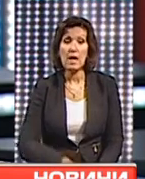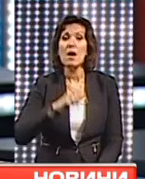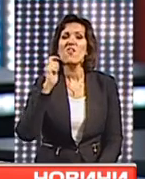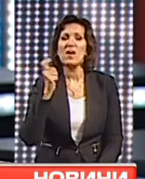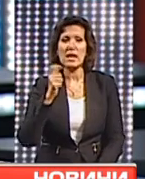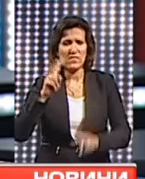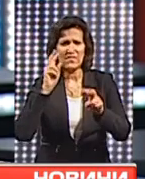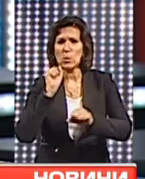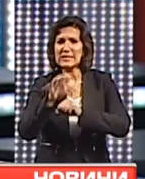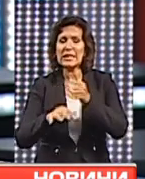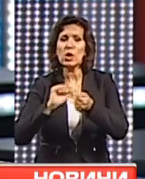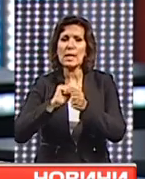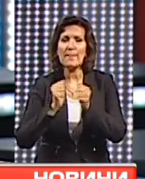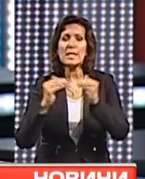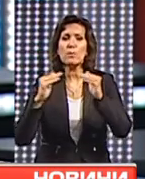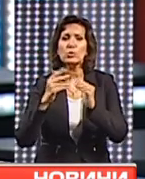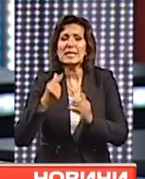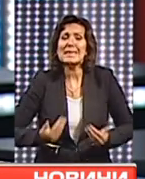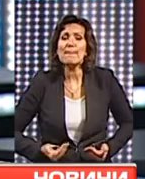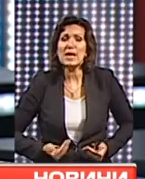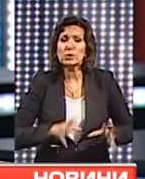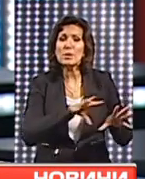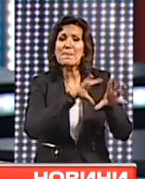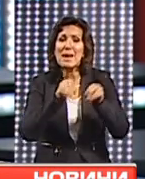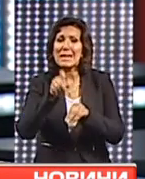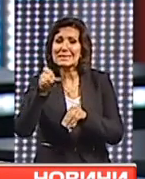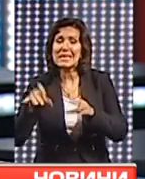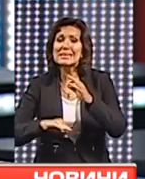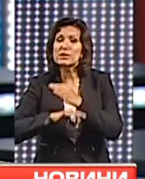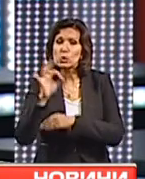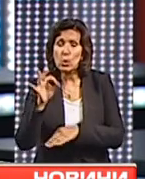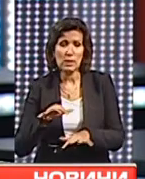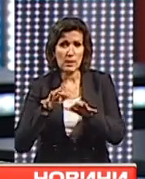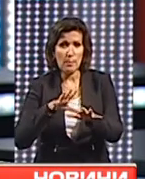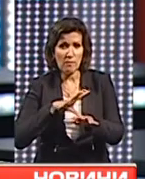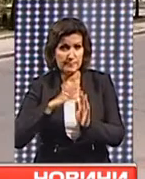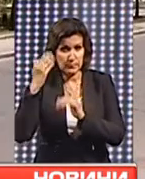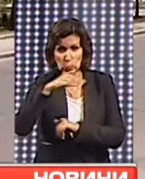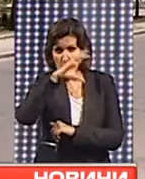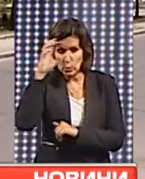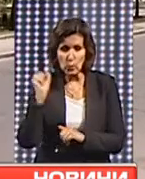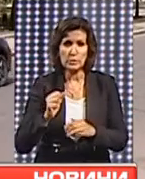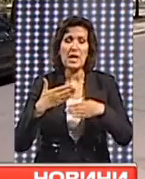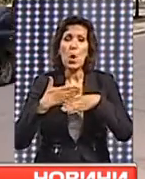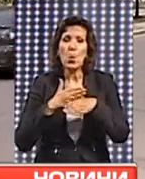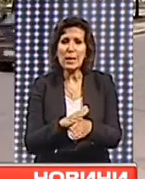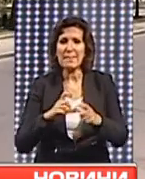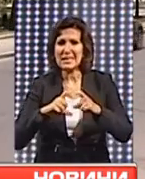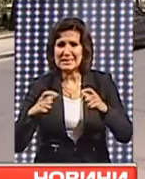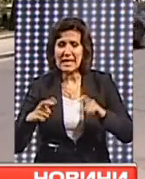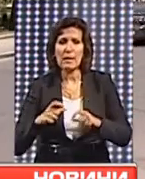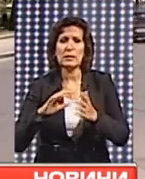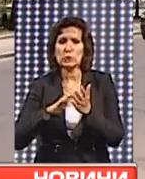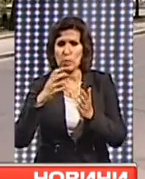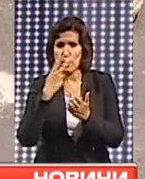В Харкові невідомі закидали камінням будинок, де мешкають переселенці зі Сходу. Напад стався минулої ночі. Ці уламки цегли та розбите